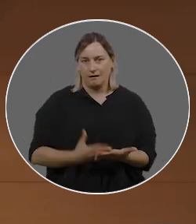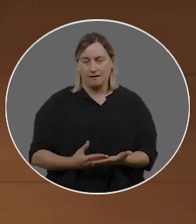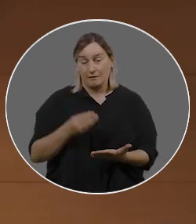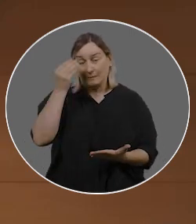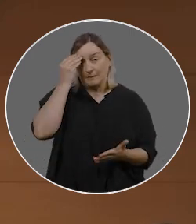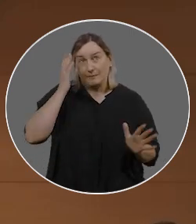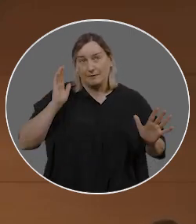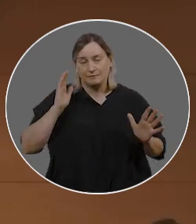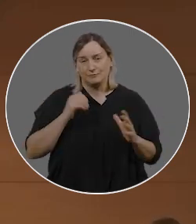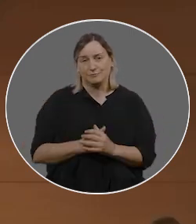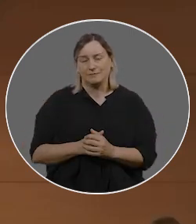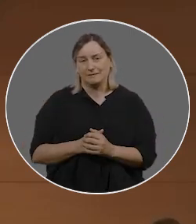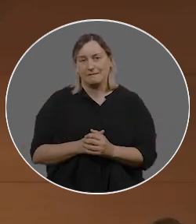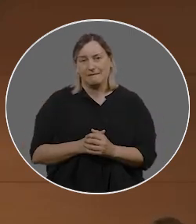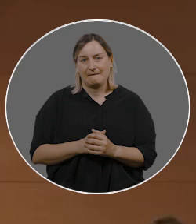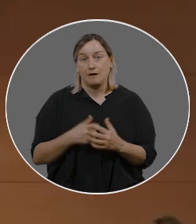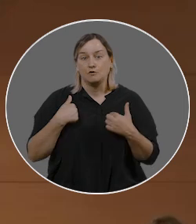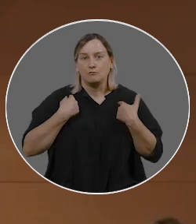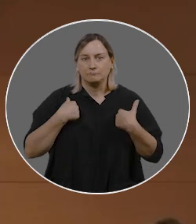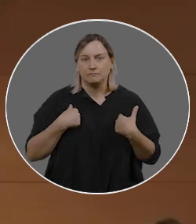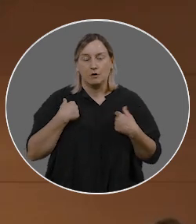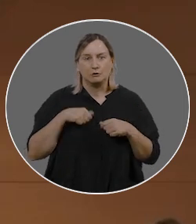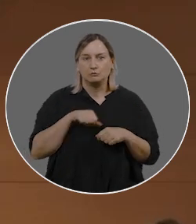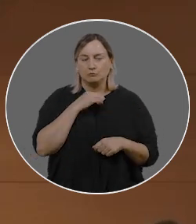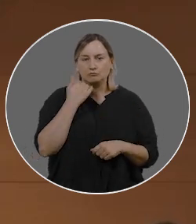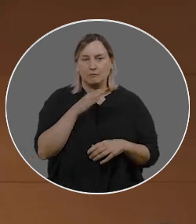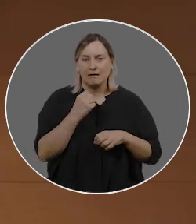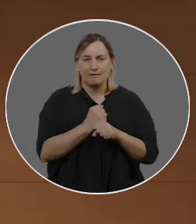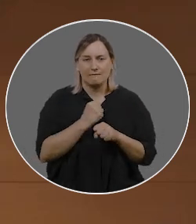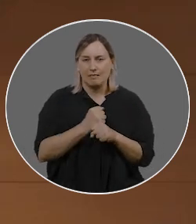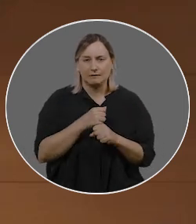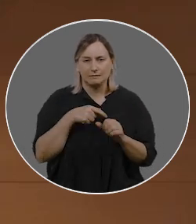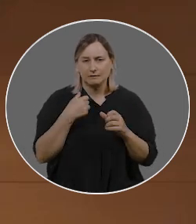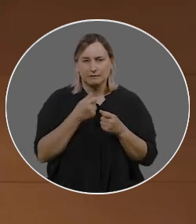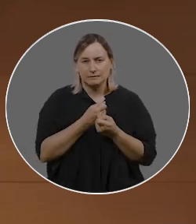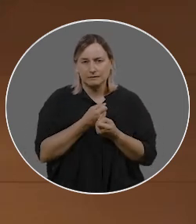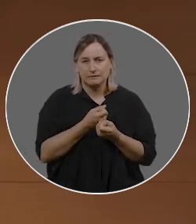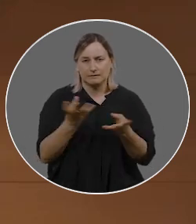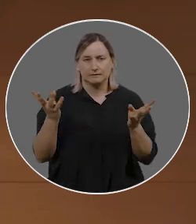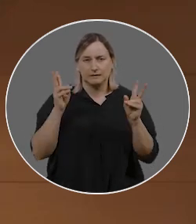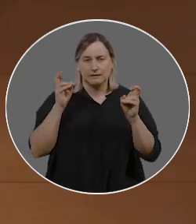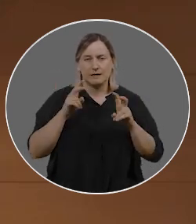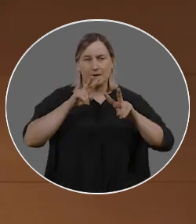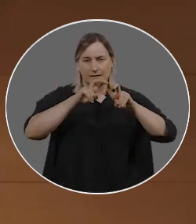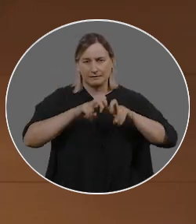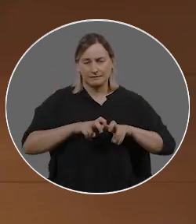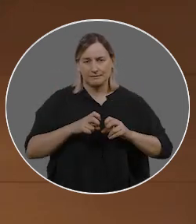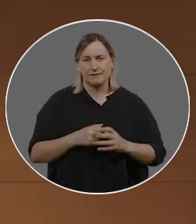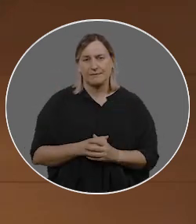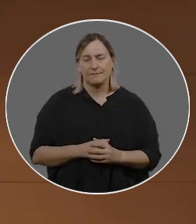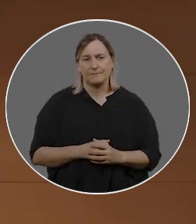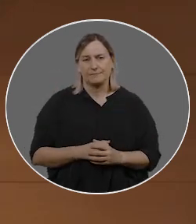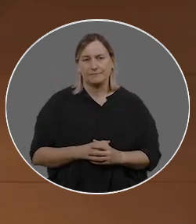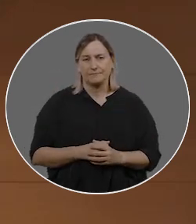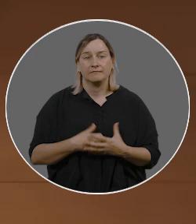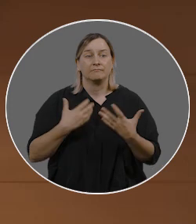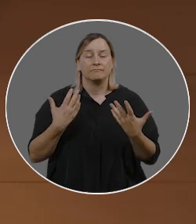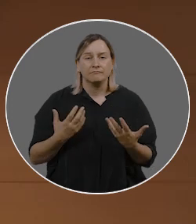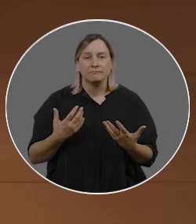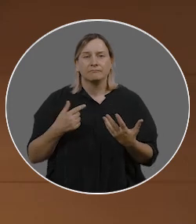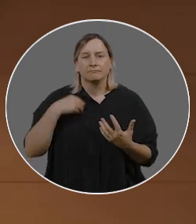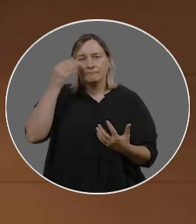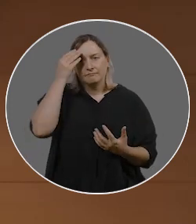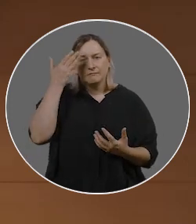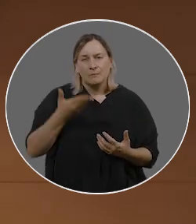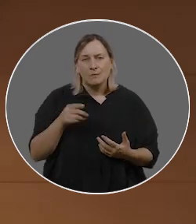mica impressionats. Jo personalment desconeixia que s'estava treballant tanta cosa en l'àmbit de la recerca. I aquí, clar, és molt